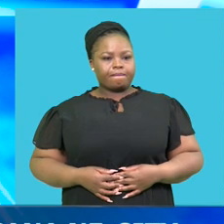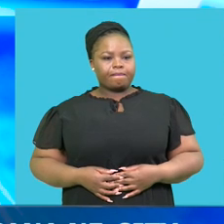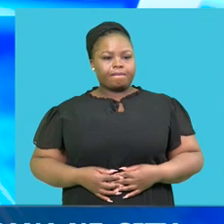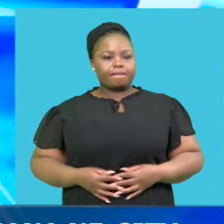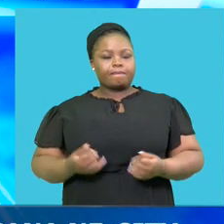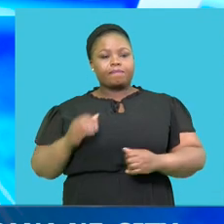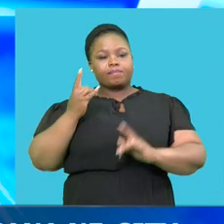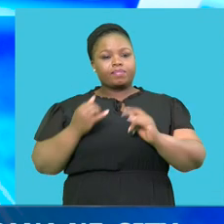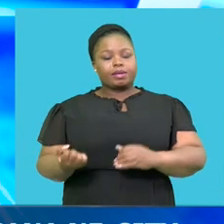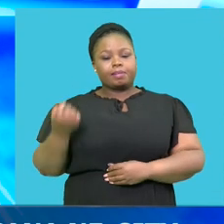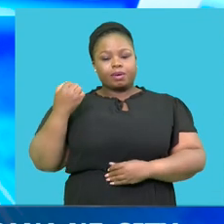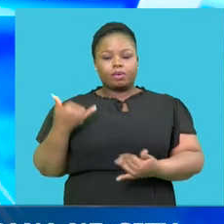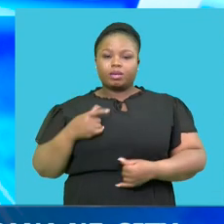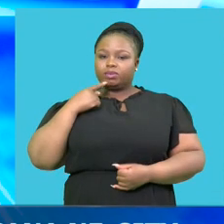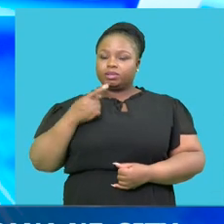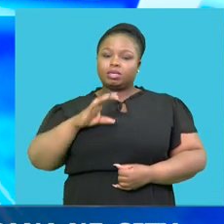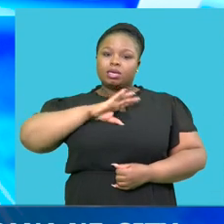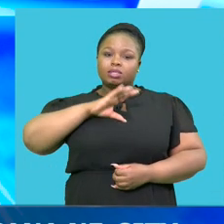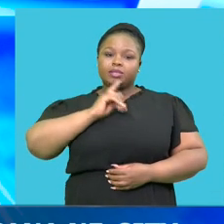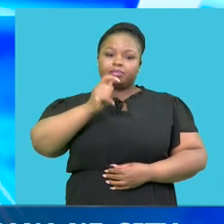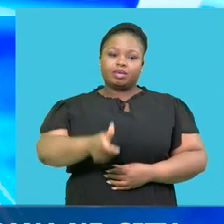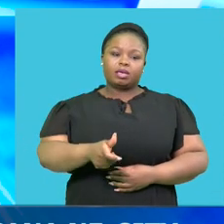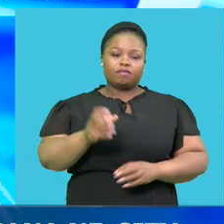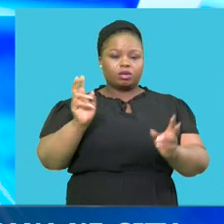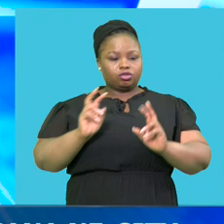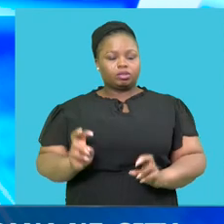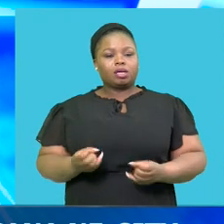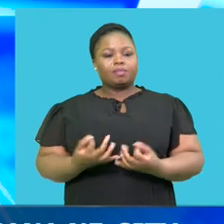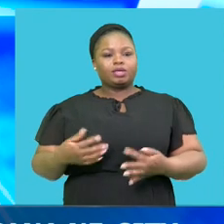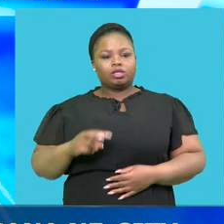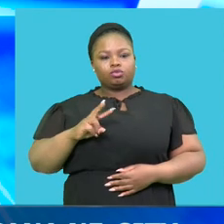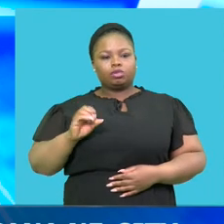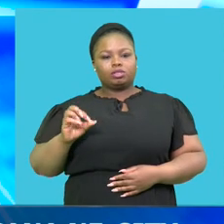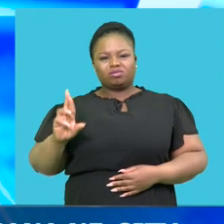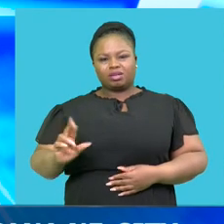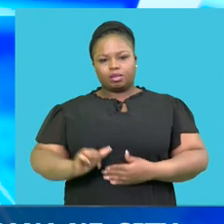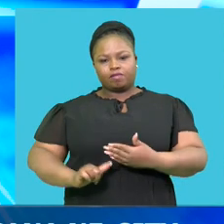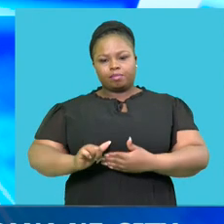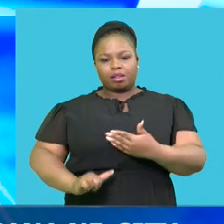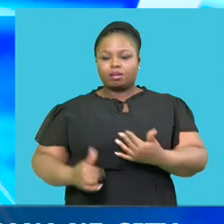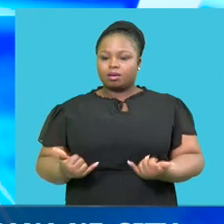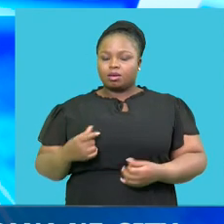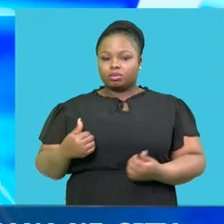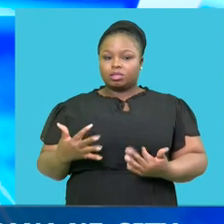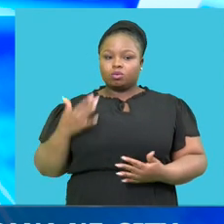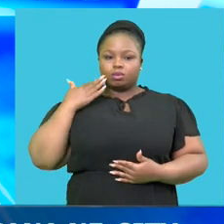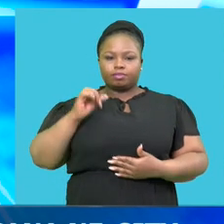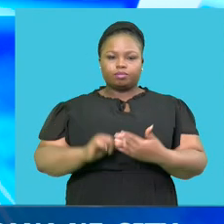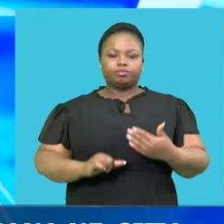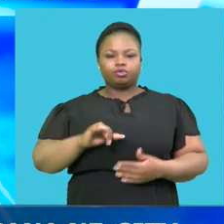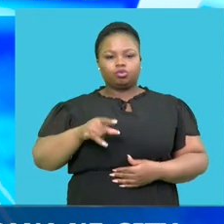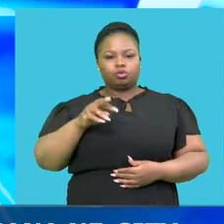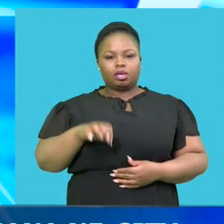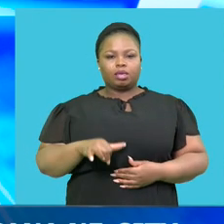Isinqumo se-City Power sokukhokhisa amakhasimende ayo imali kagesi engu-R200 njalo ngenyanga kusukela ngemhlalo olunye ngeNtulikazi